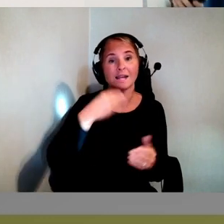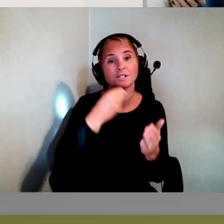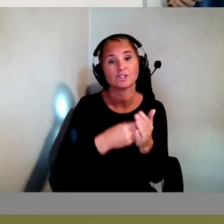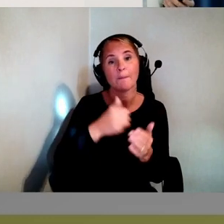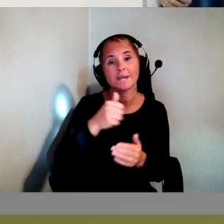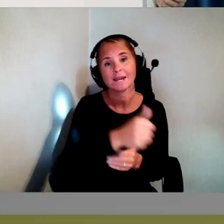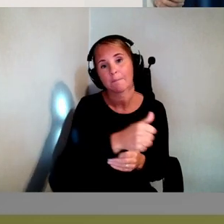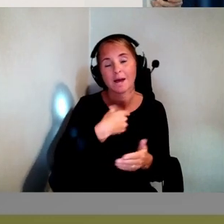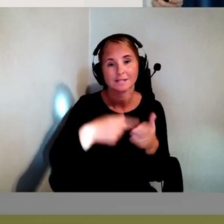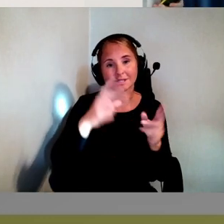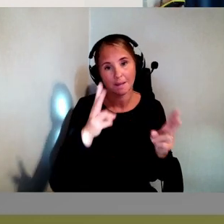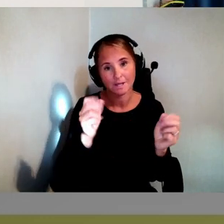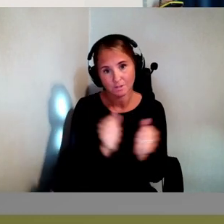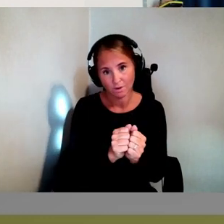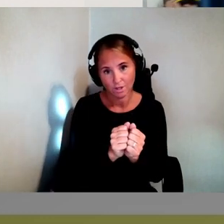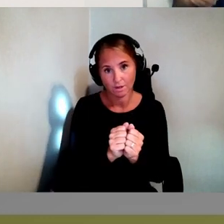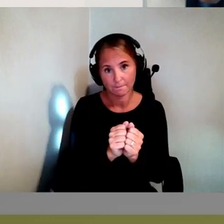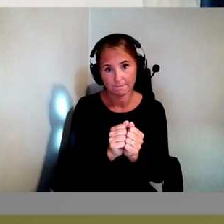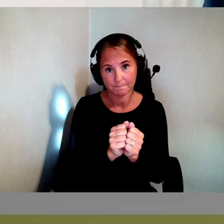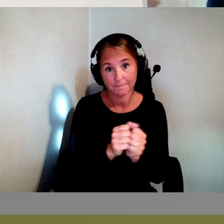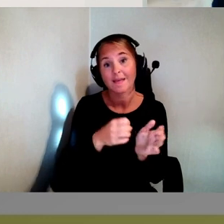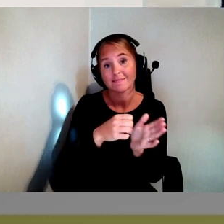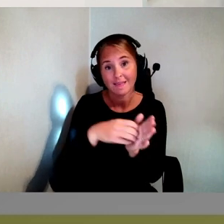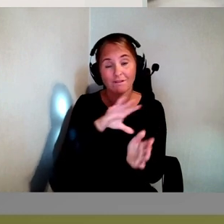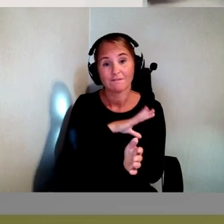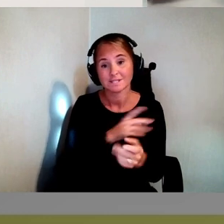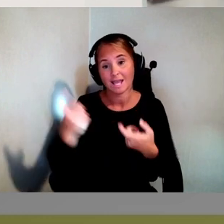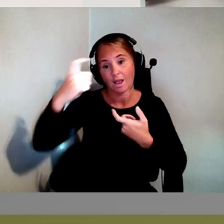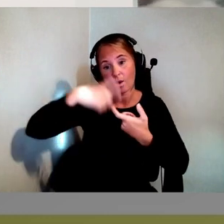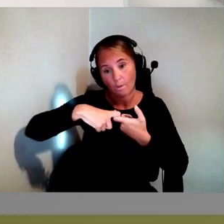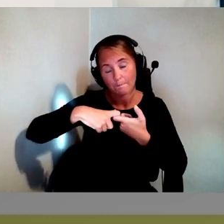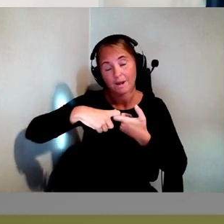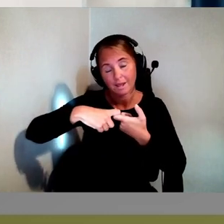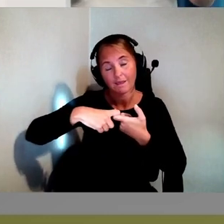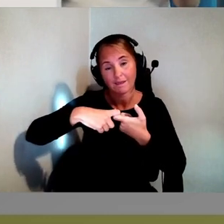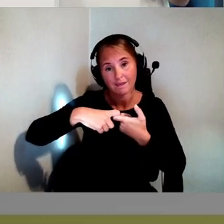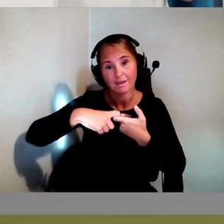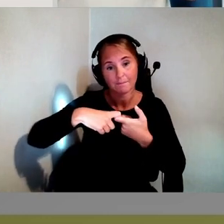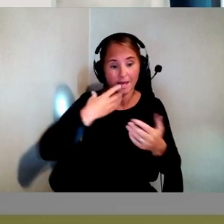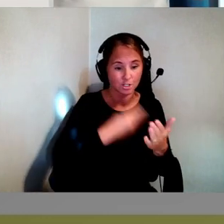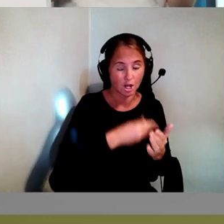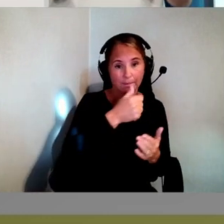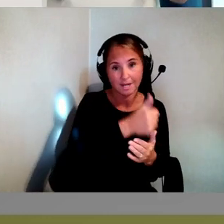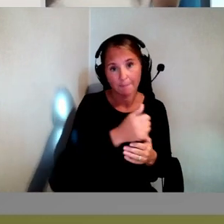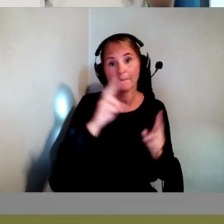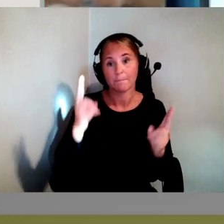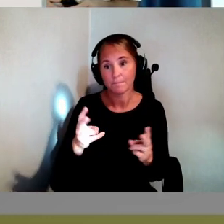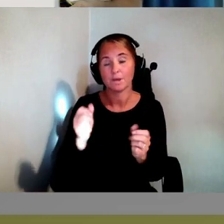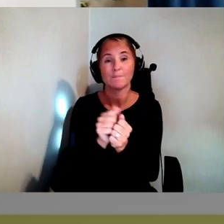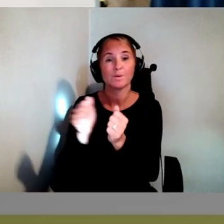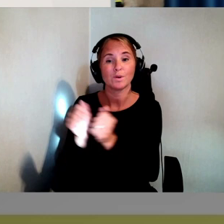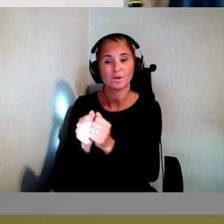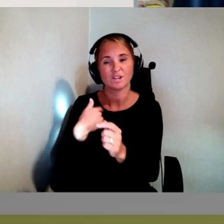likadant och det är ju då för att det finns ingen koppling mellan själva köpknappen och produkten du är